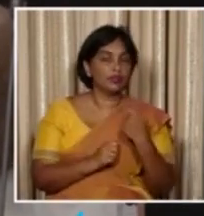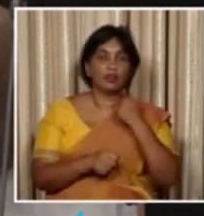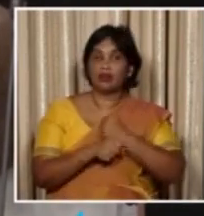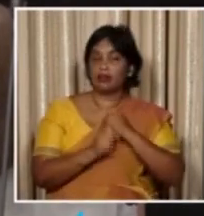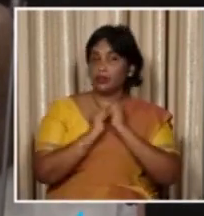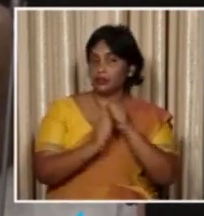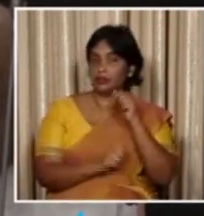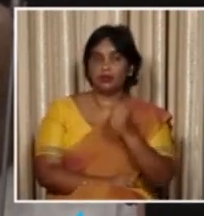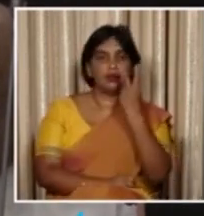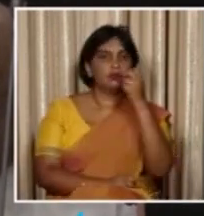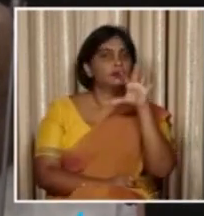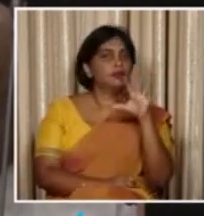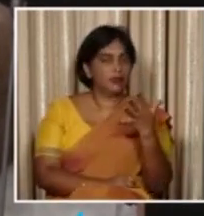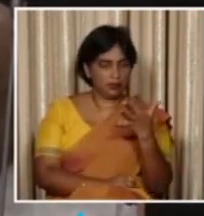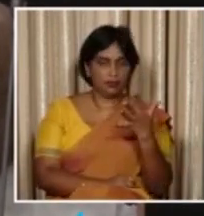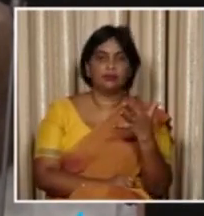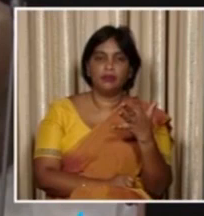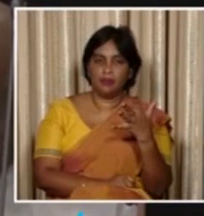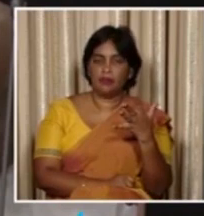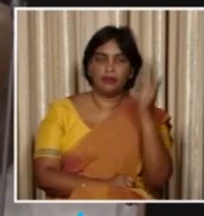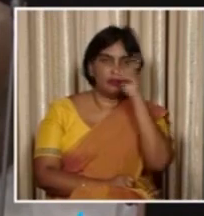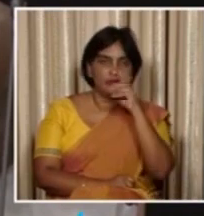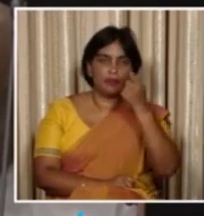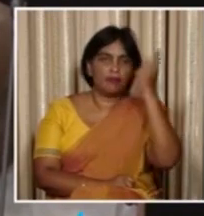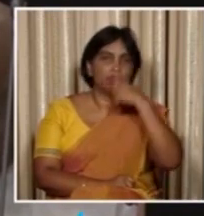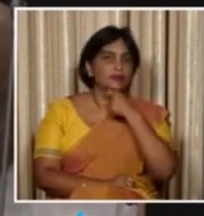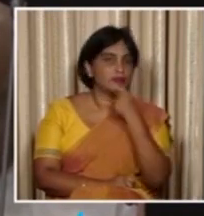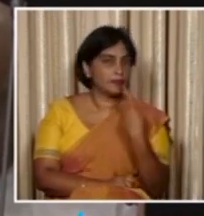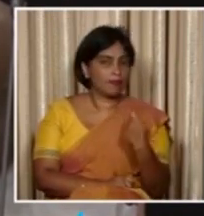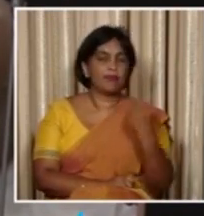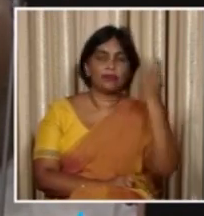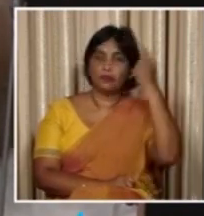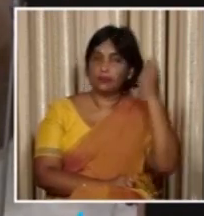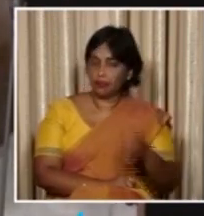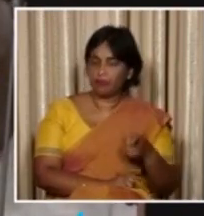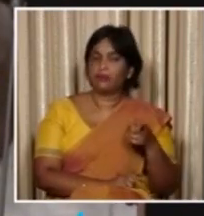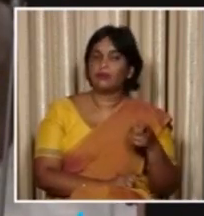සේවකයන් අට රුපියල් 2500ක මාසික විශ්‍රාමික දීමනාවක්ද